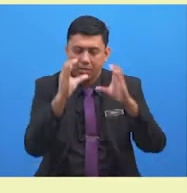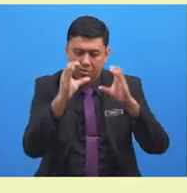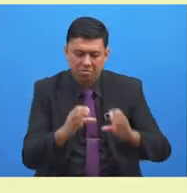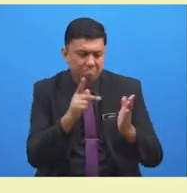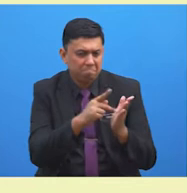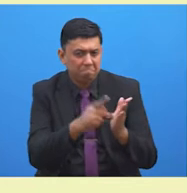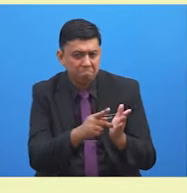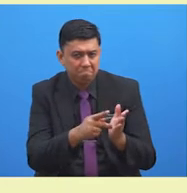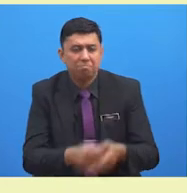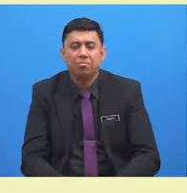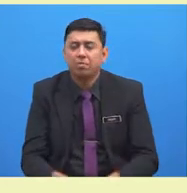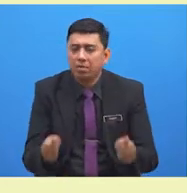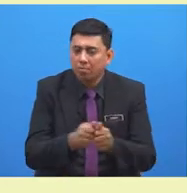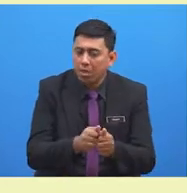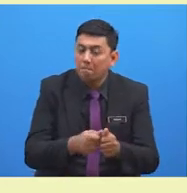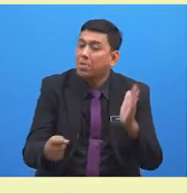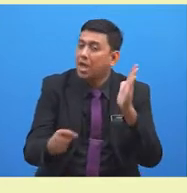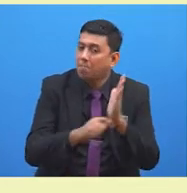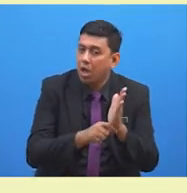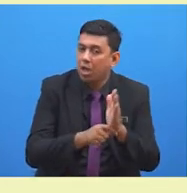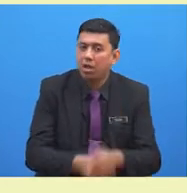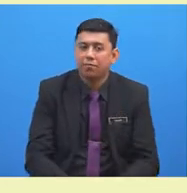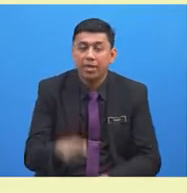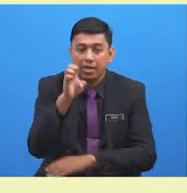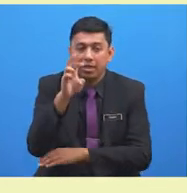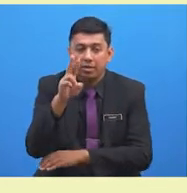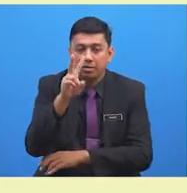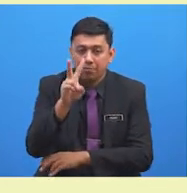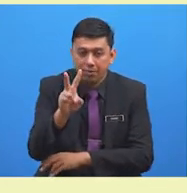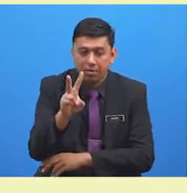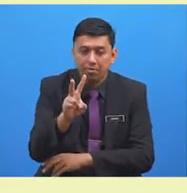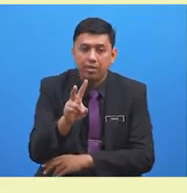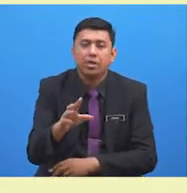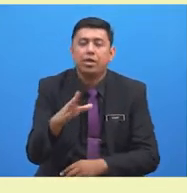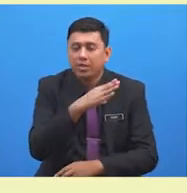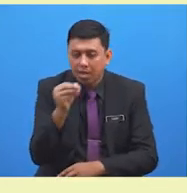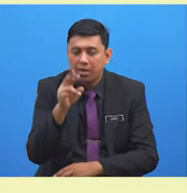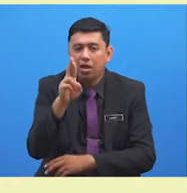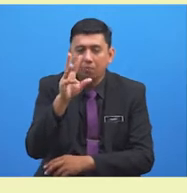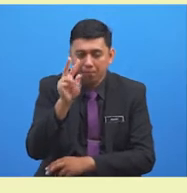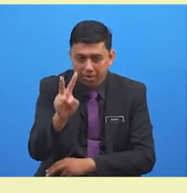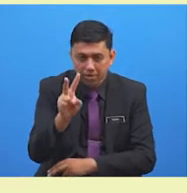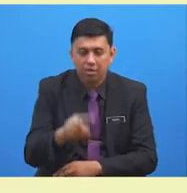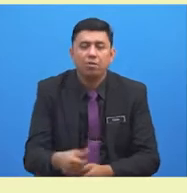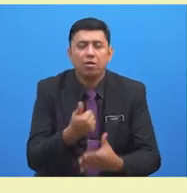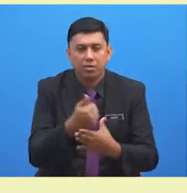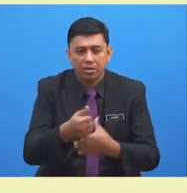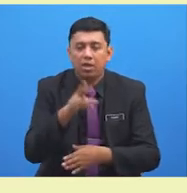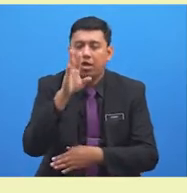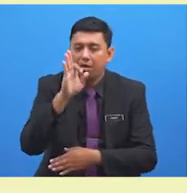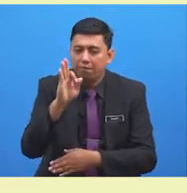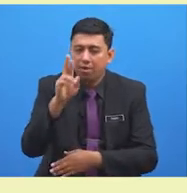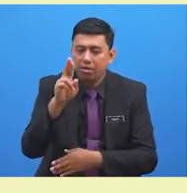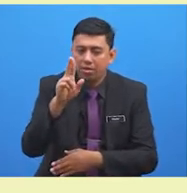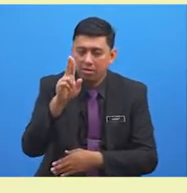RV atau FRC sama dengan ERV tambah RV.